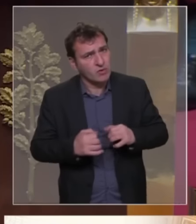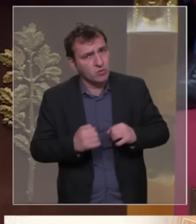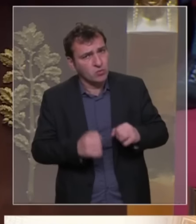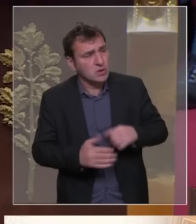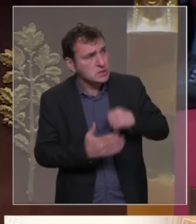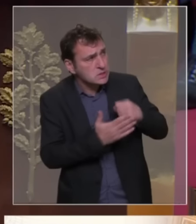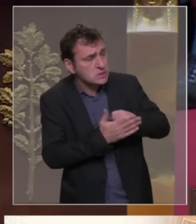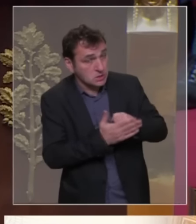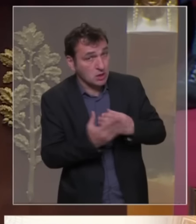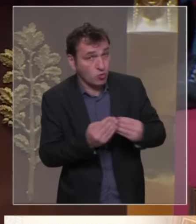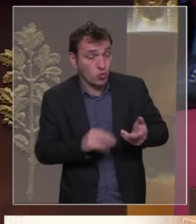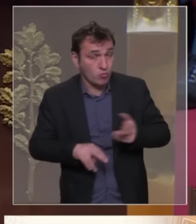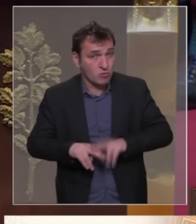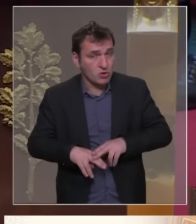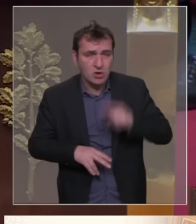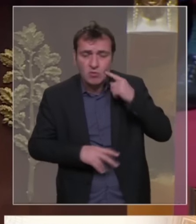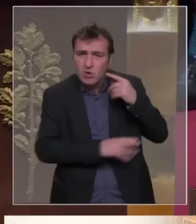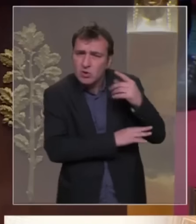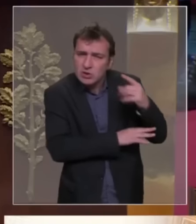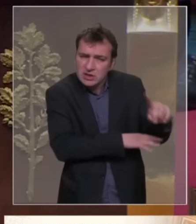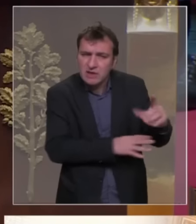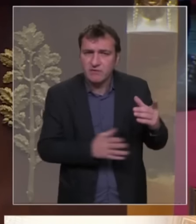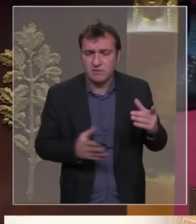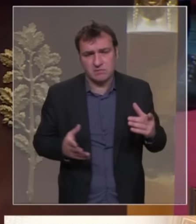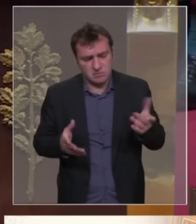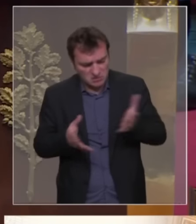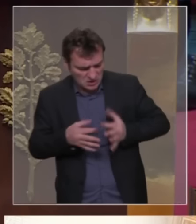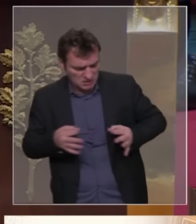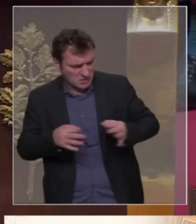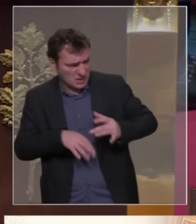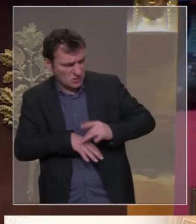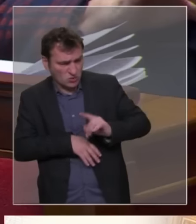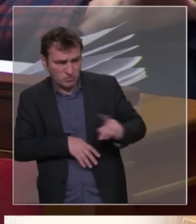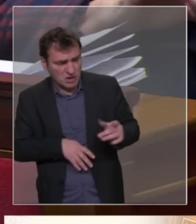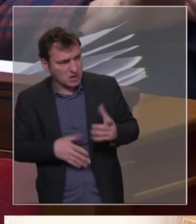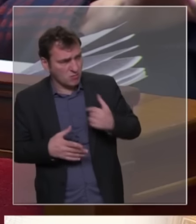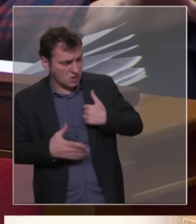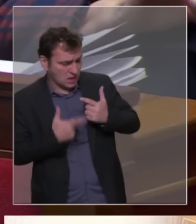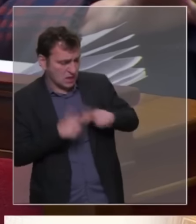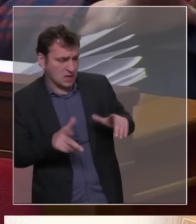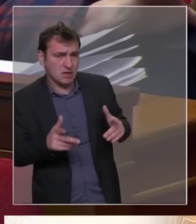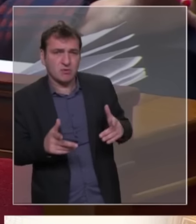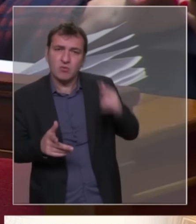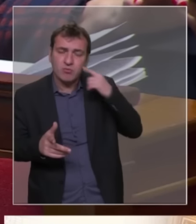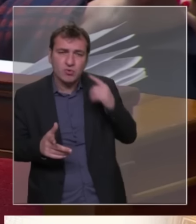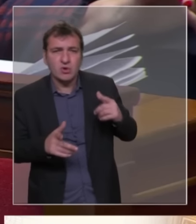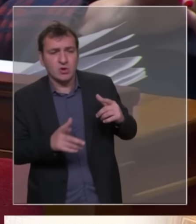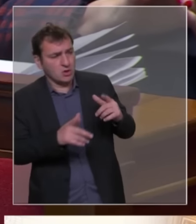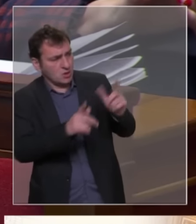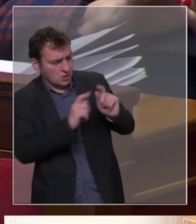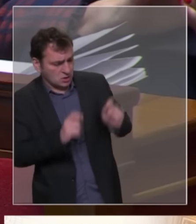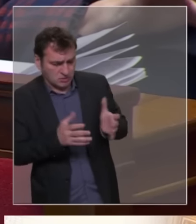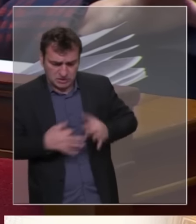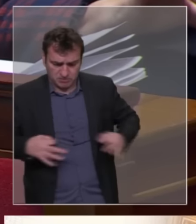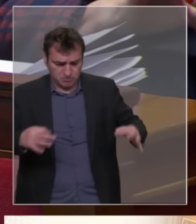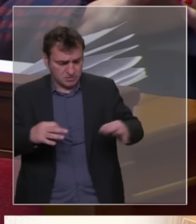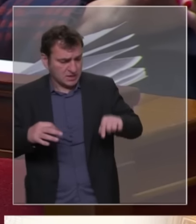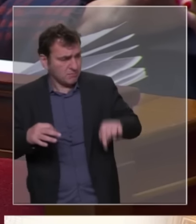de mourir pour défendre sa souveraineté, sa liberté, pour faire respecter son intégrité